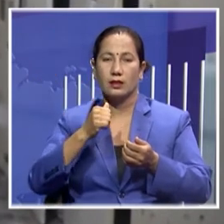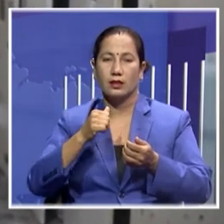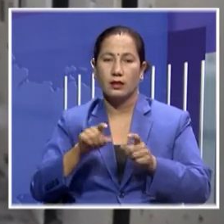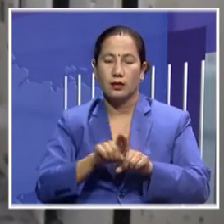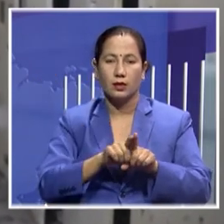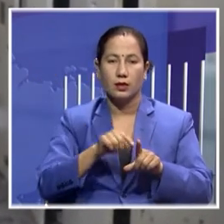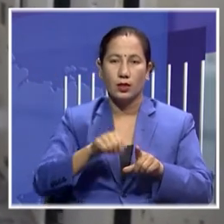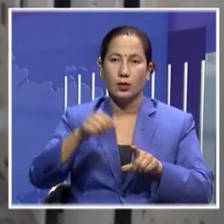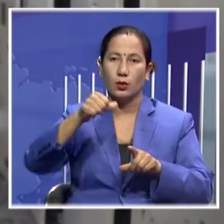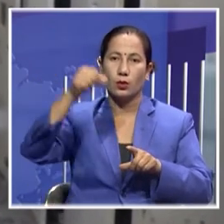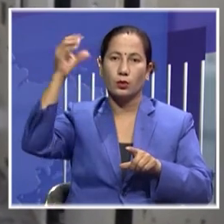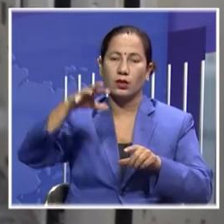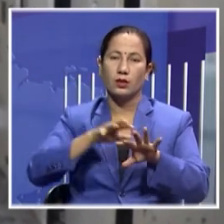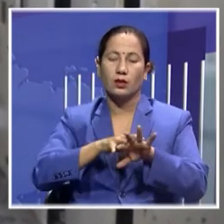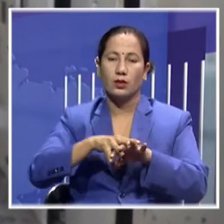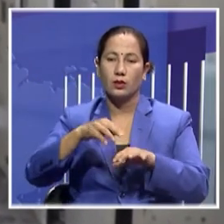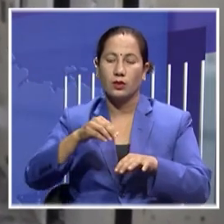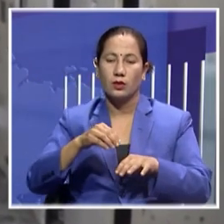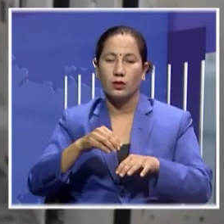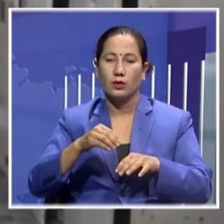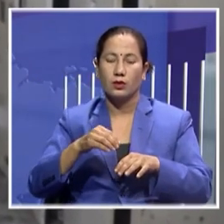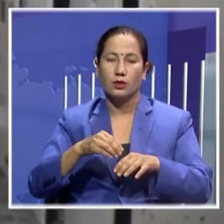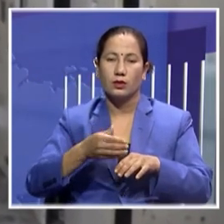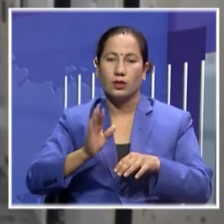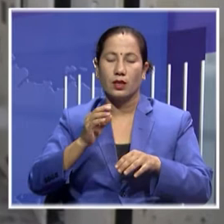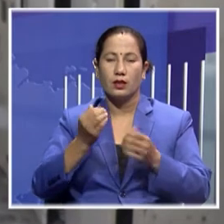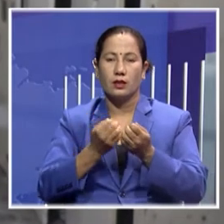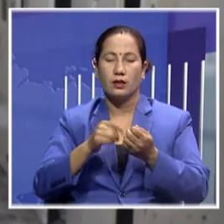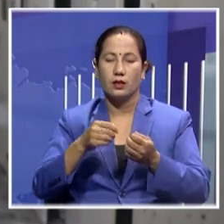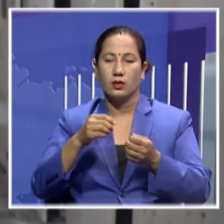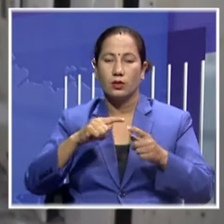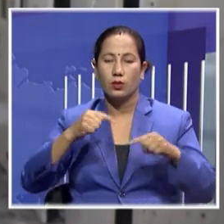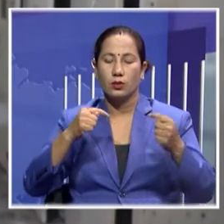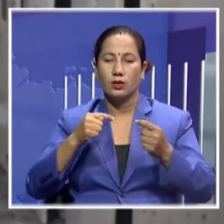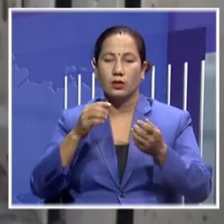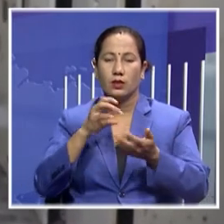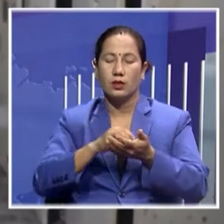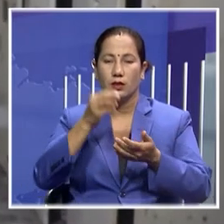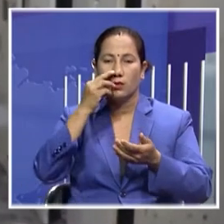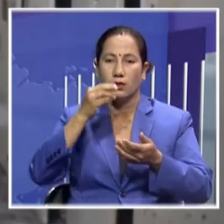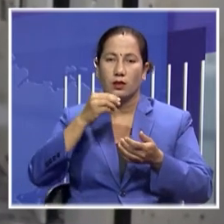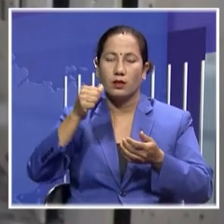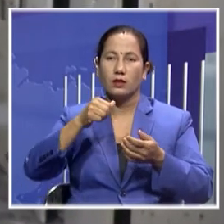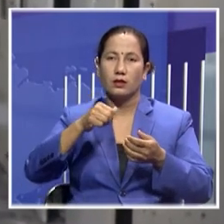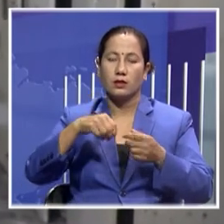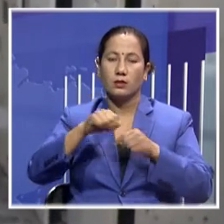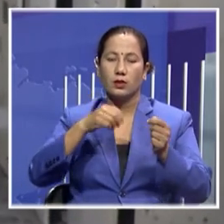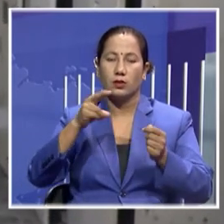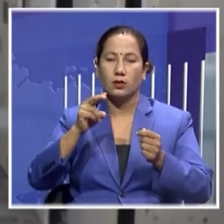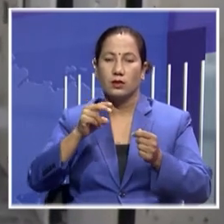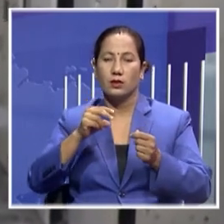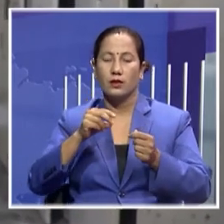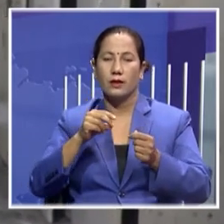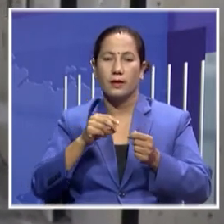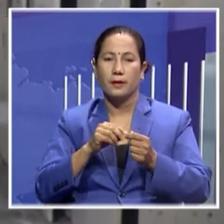यो बत्तीहरू जाने गरेका छ। किन भन्दाखेरि कुनै ठाउँमा लाइन खराब भयो भने अब पाटन अथवा अनारखोलीमा लाइन खराब